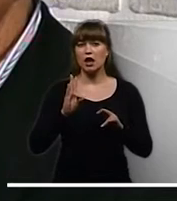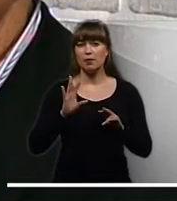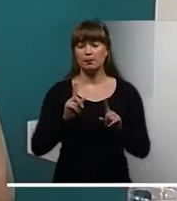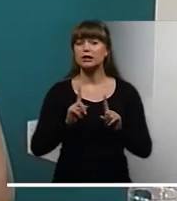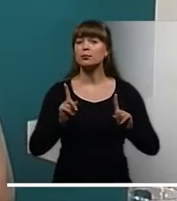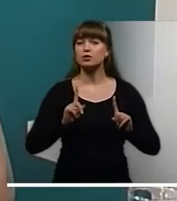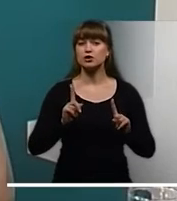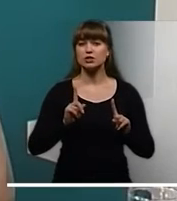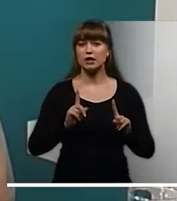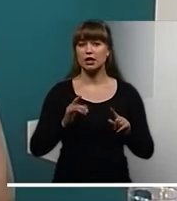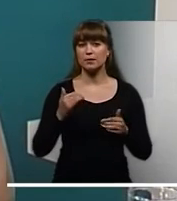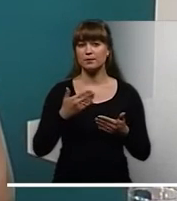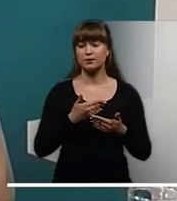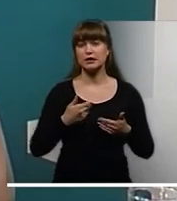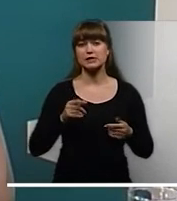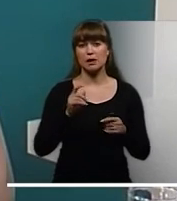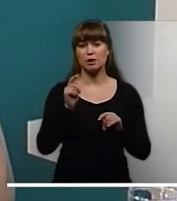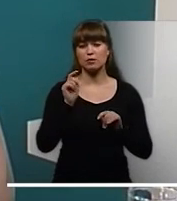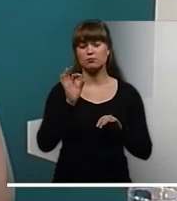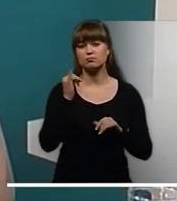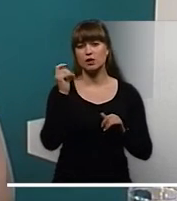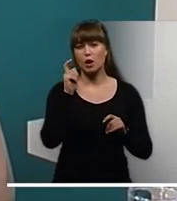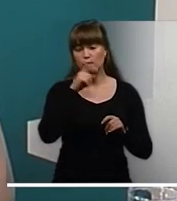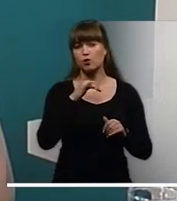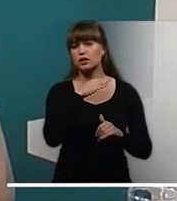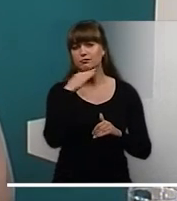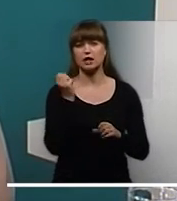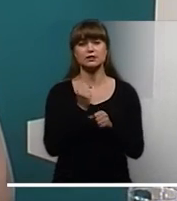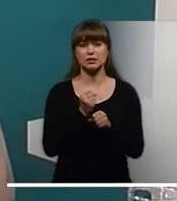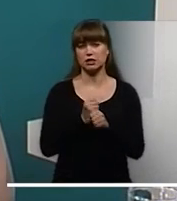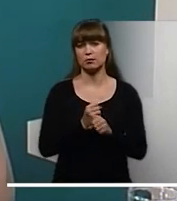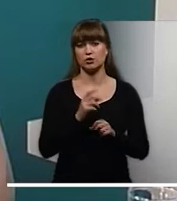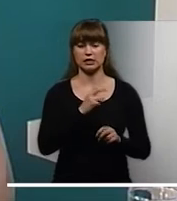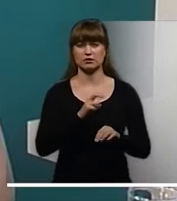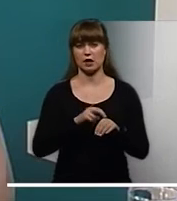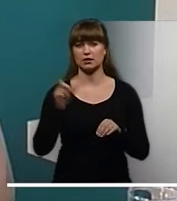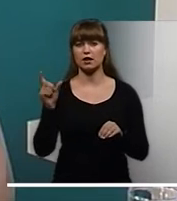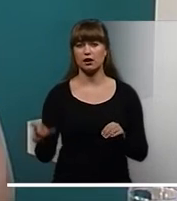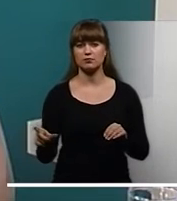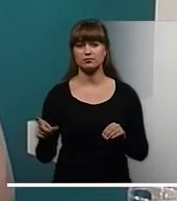что с нами плохо, не хотят работать доктора.